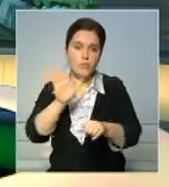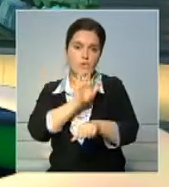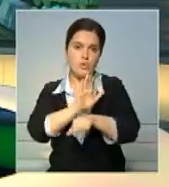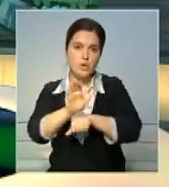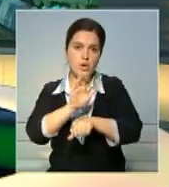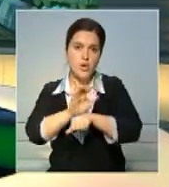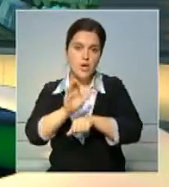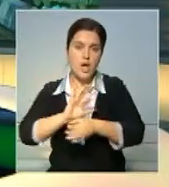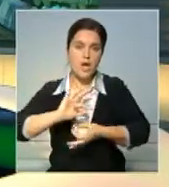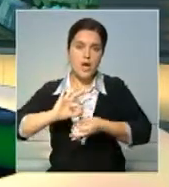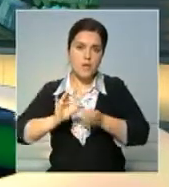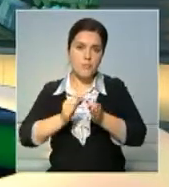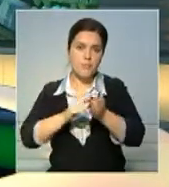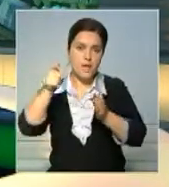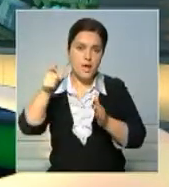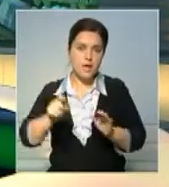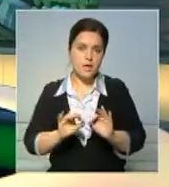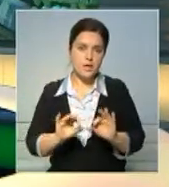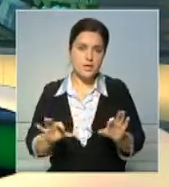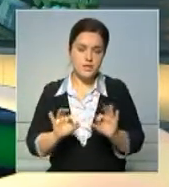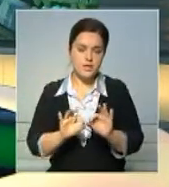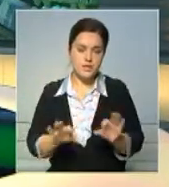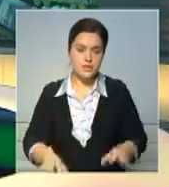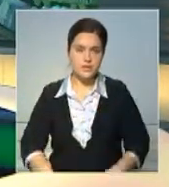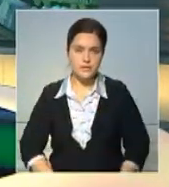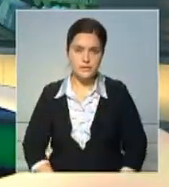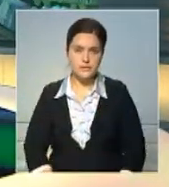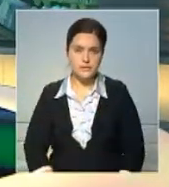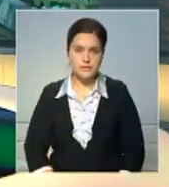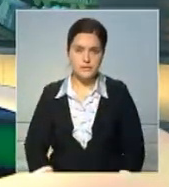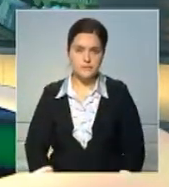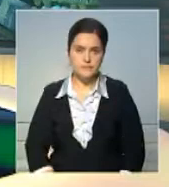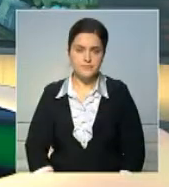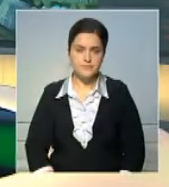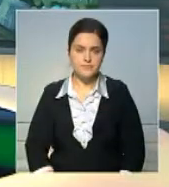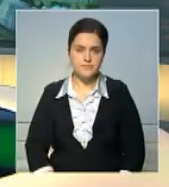увеличить объемы производства. Все подробности у Нургуль Ахметовой.